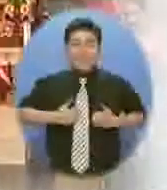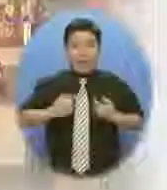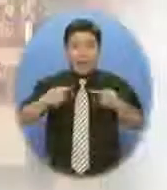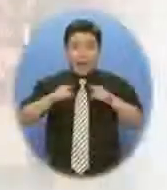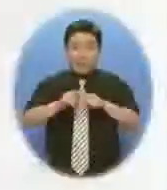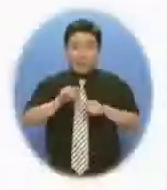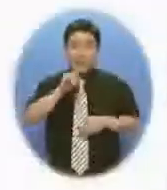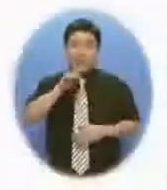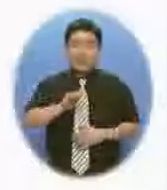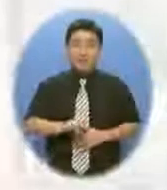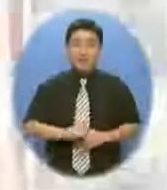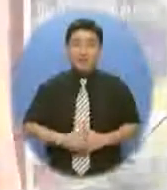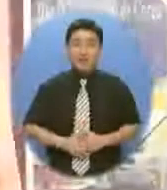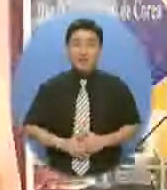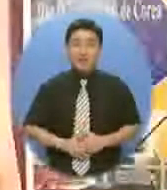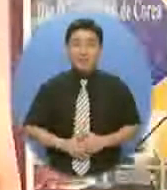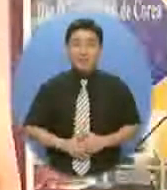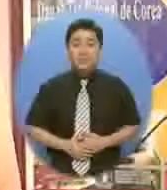있습니다.